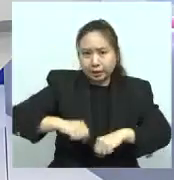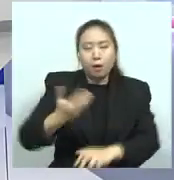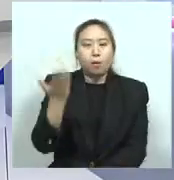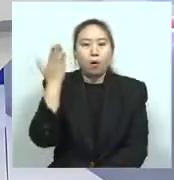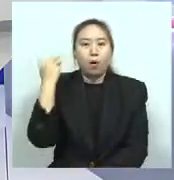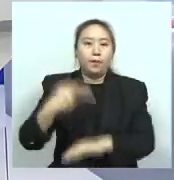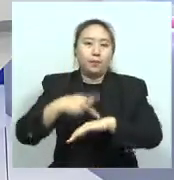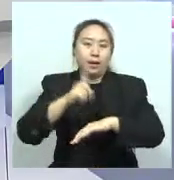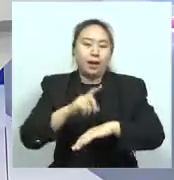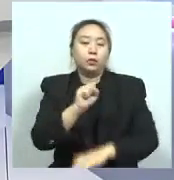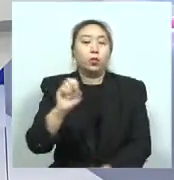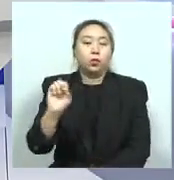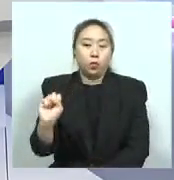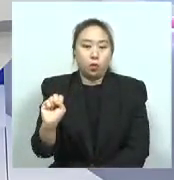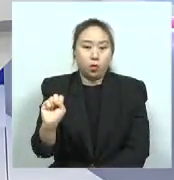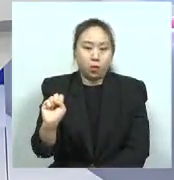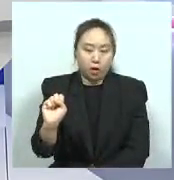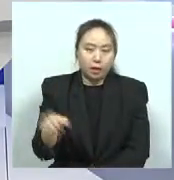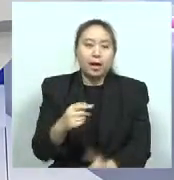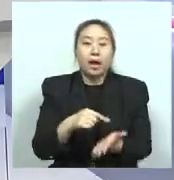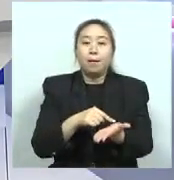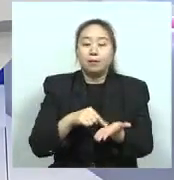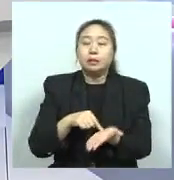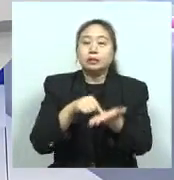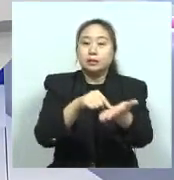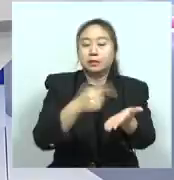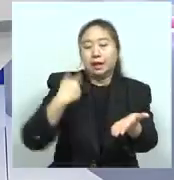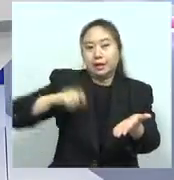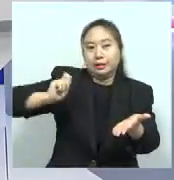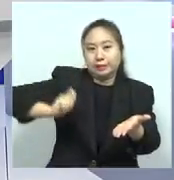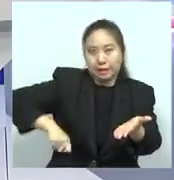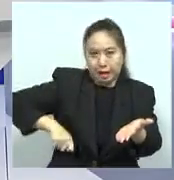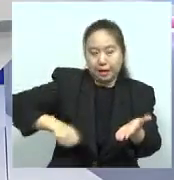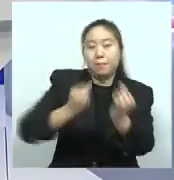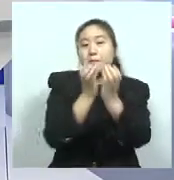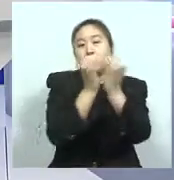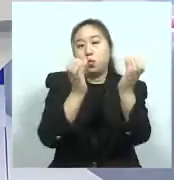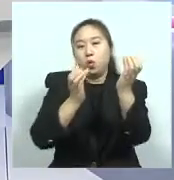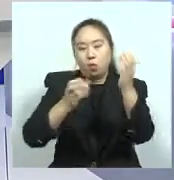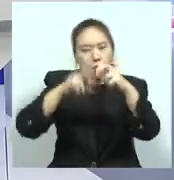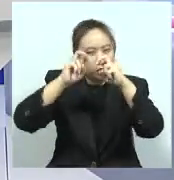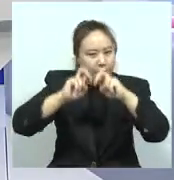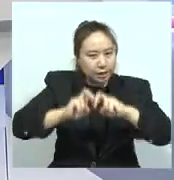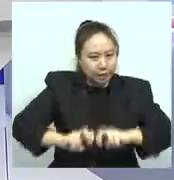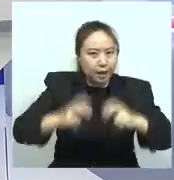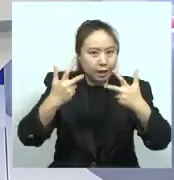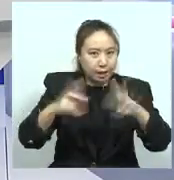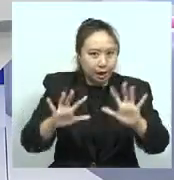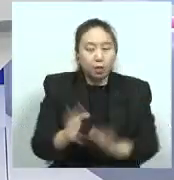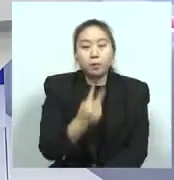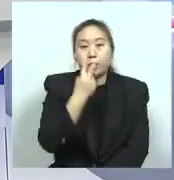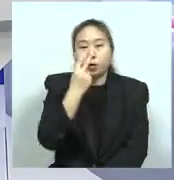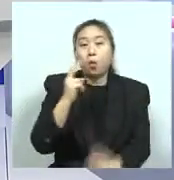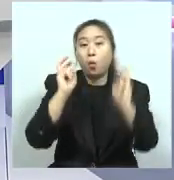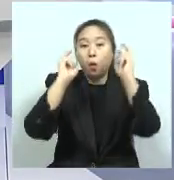นี้ประธานสภาผู้แทนราษฎรได้ส่งคำร้องให้ทางศาลรัฐธรรมนูญวินิจฉัยสมาชิกภาพแล้วนะคะเราไปฟังประ